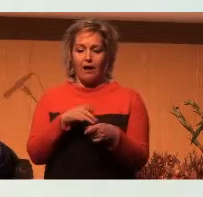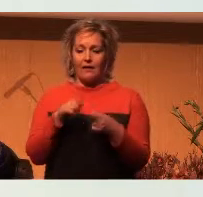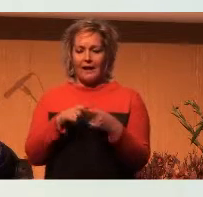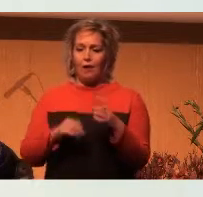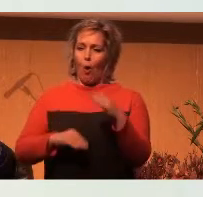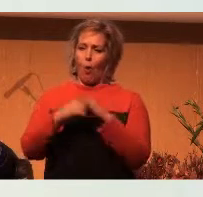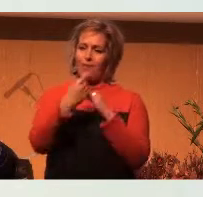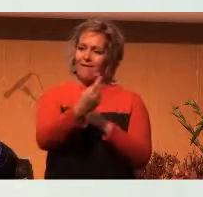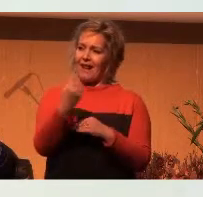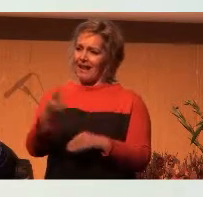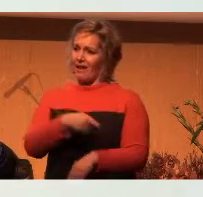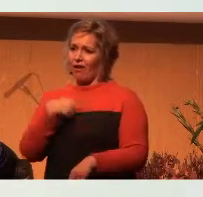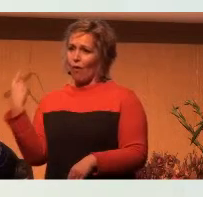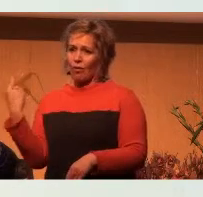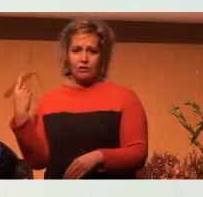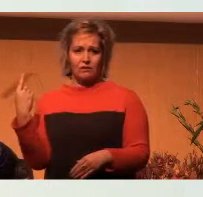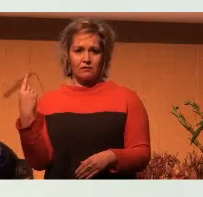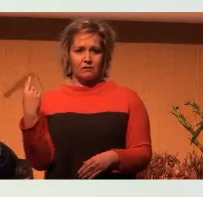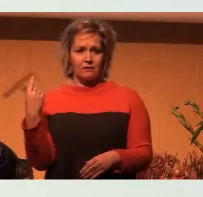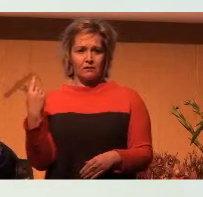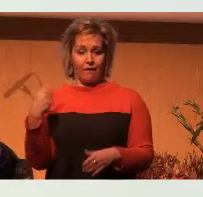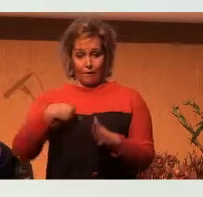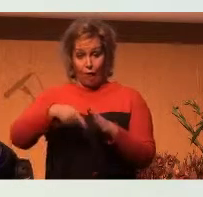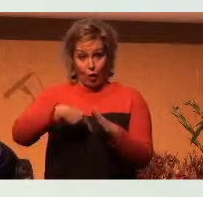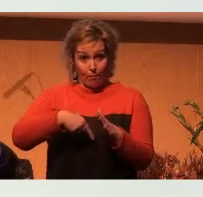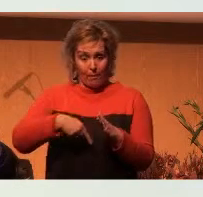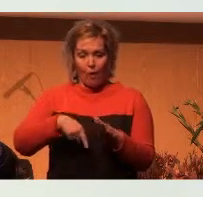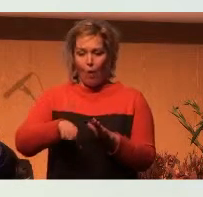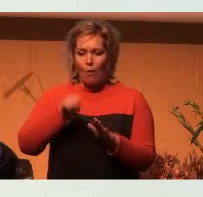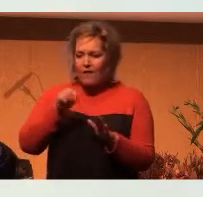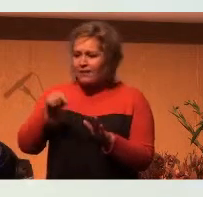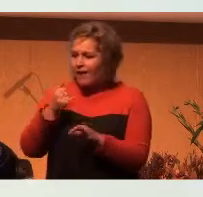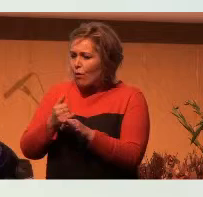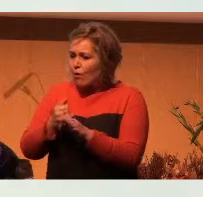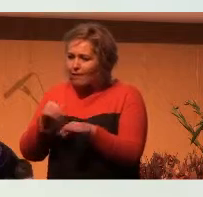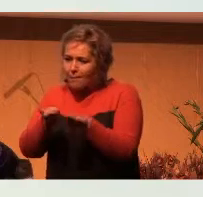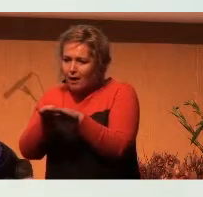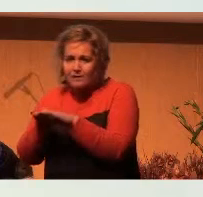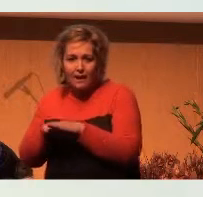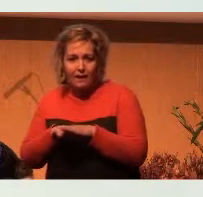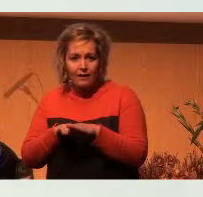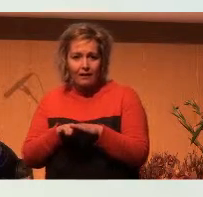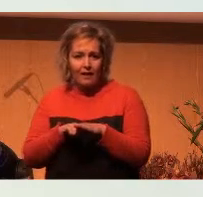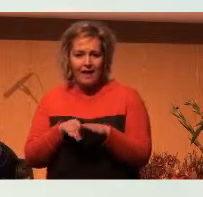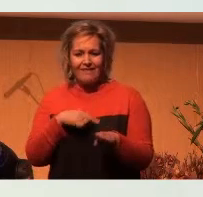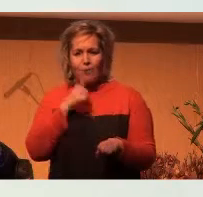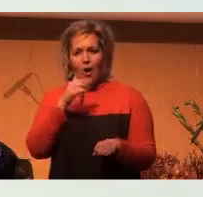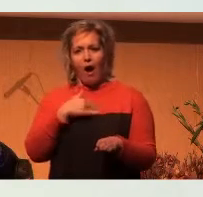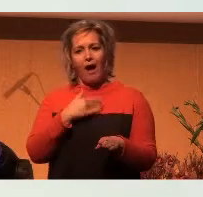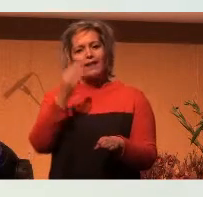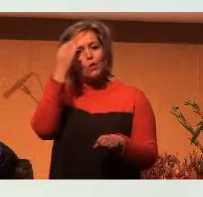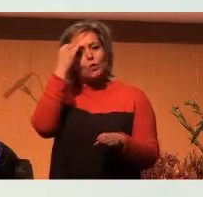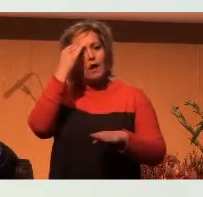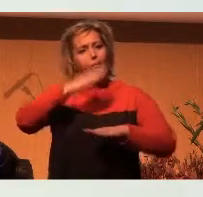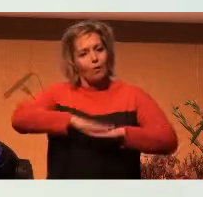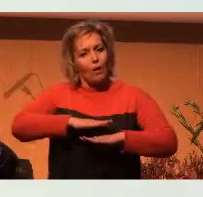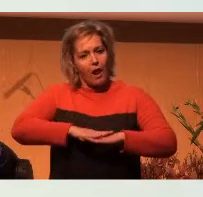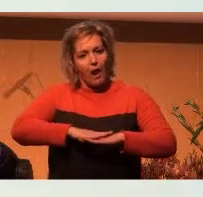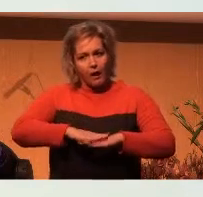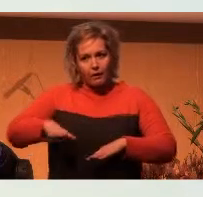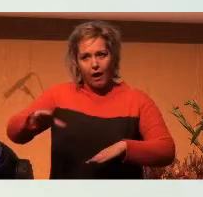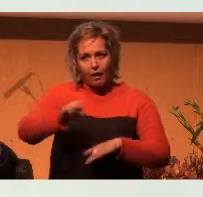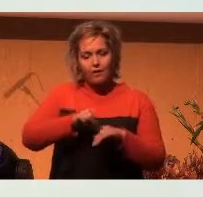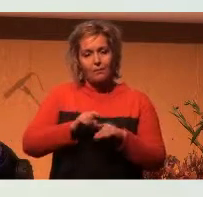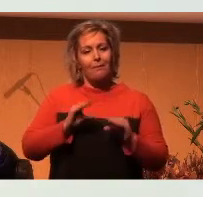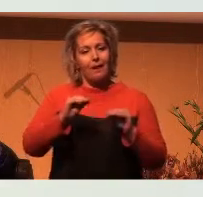opp til hver enkelt av oss, litt for nå foreløpig, til å finne frem til hvordan det passer. Vi burde hatt et kunnskapsgrunnlag som var